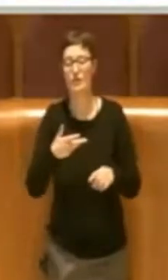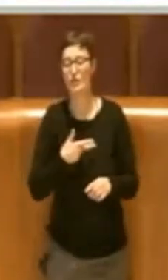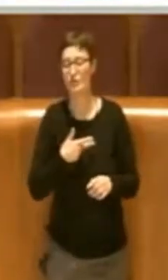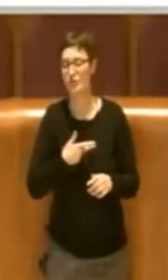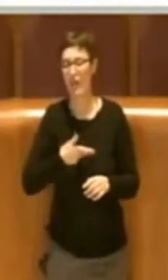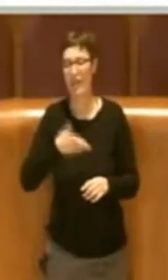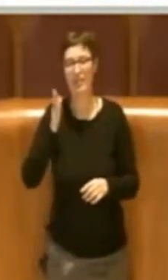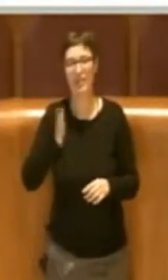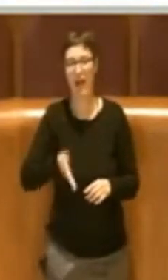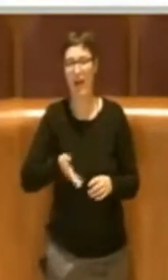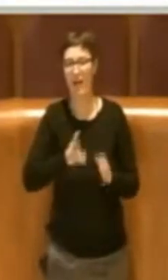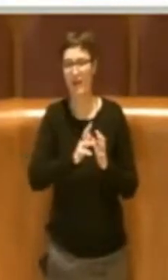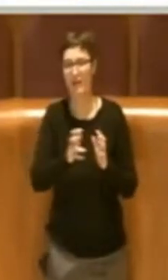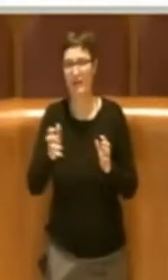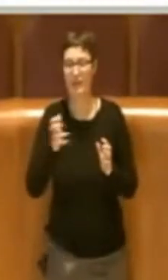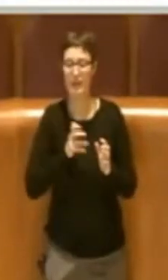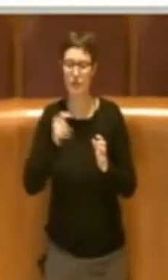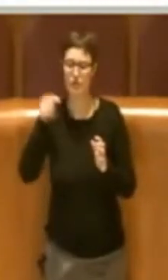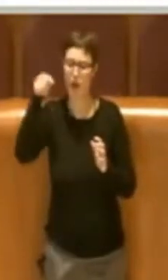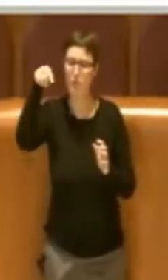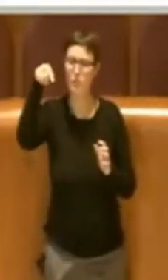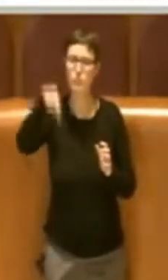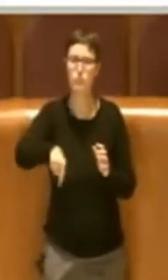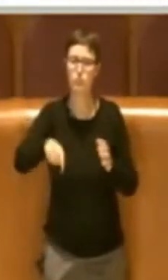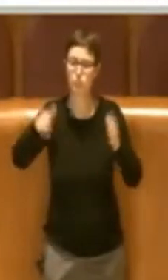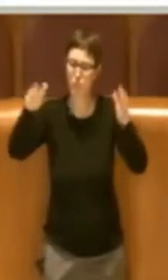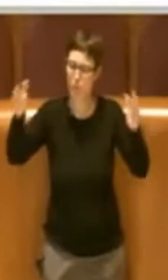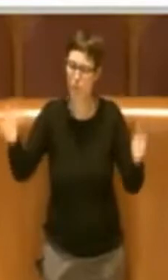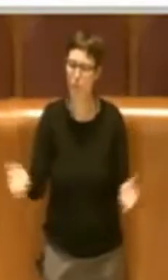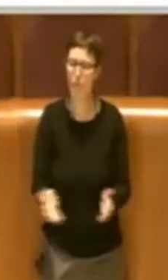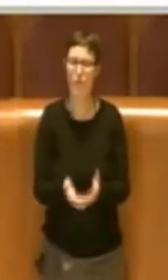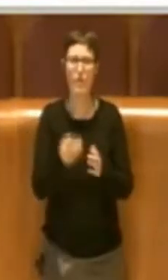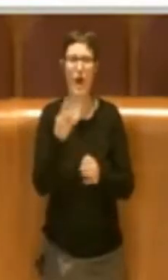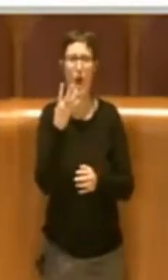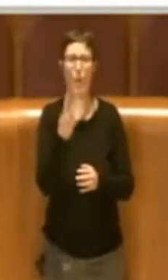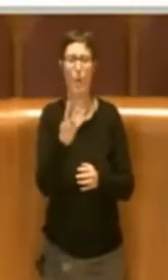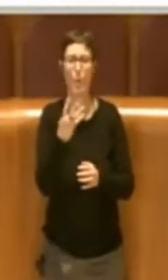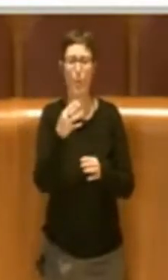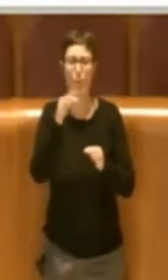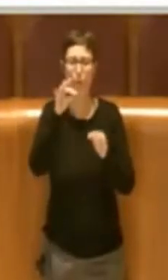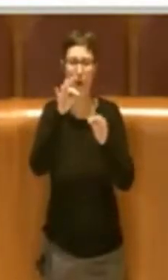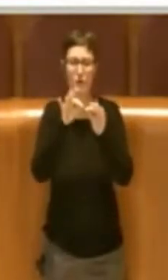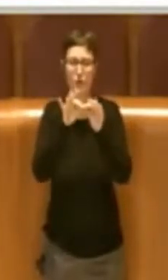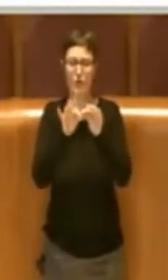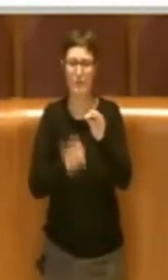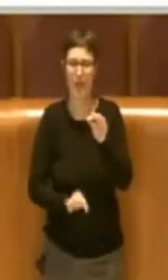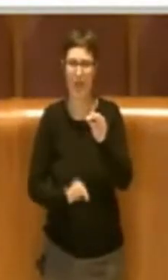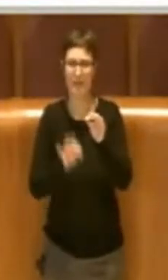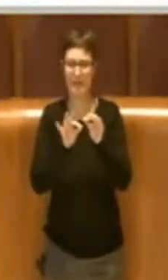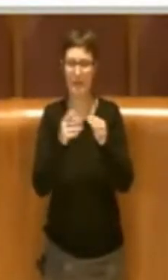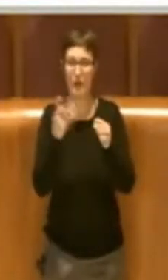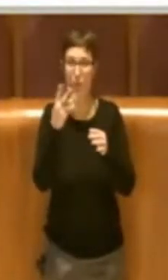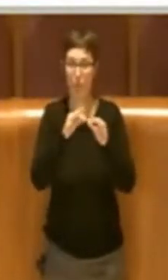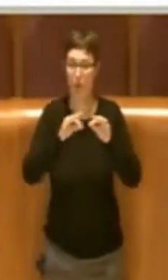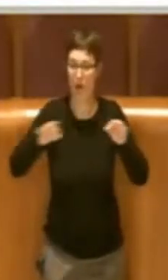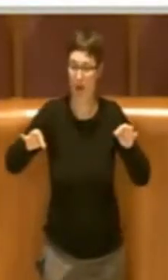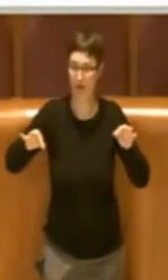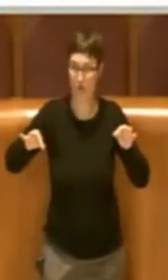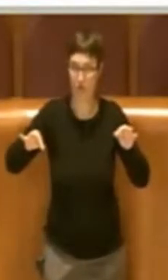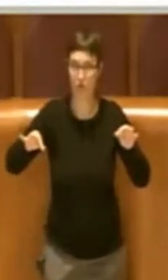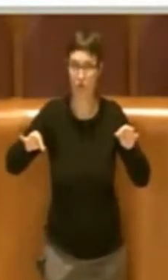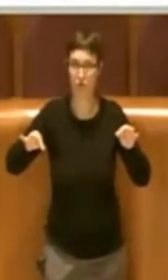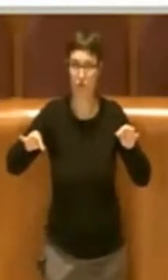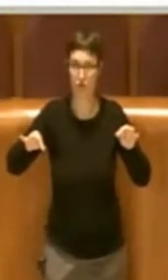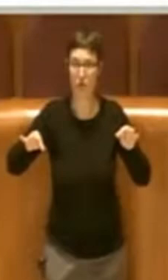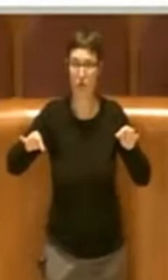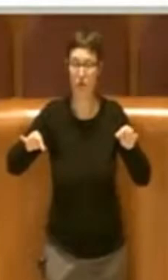profonde, con una buca enorme di 4 metri per 4 di profondità, con un enorme